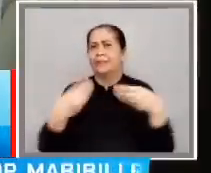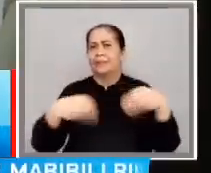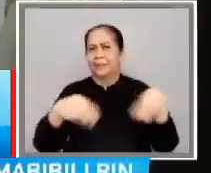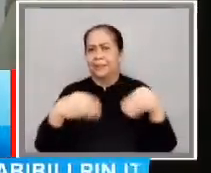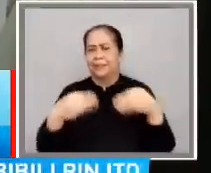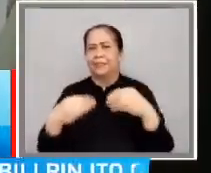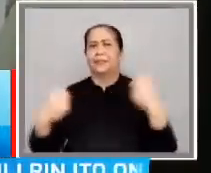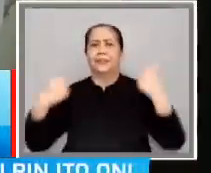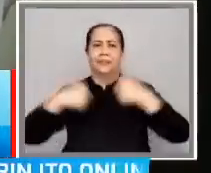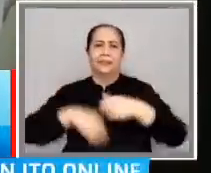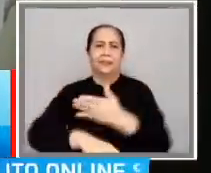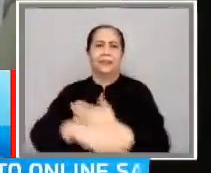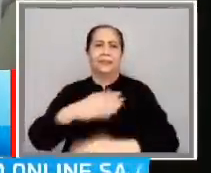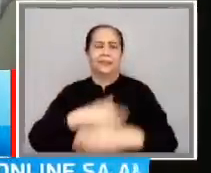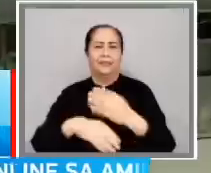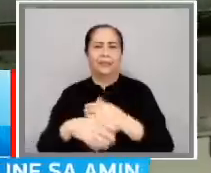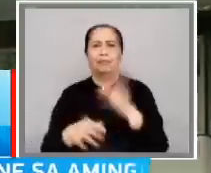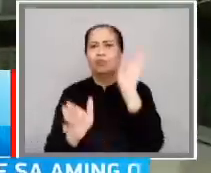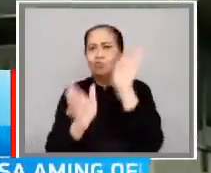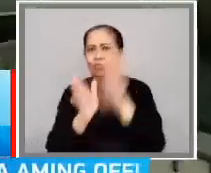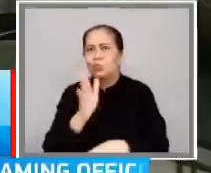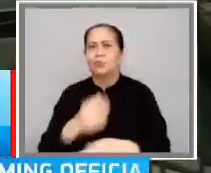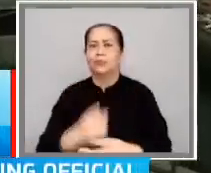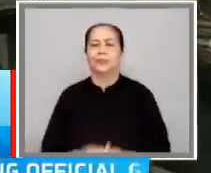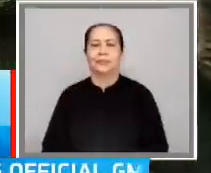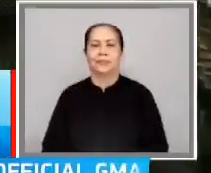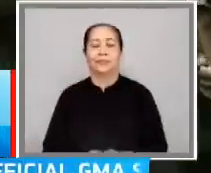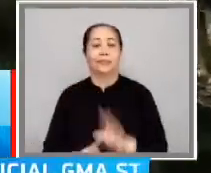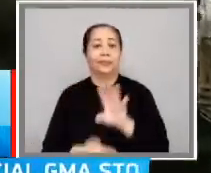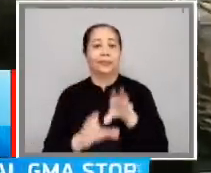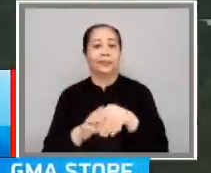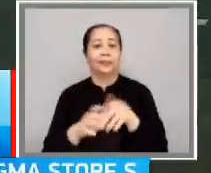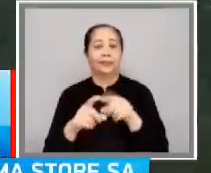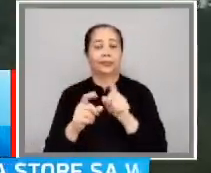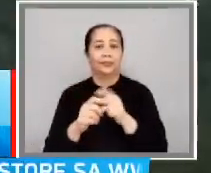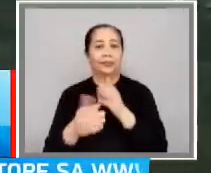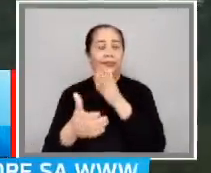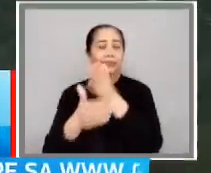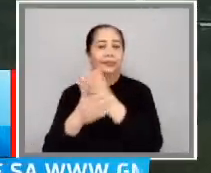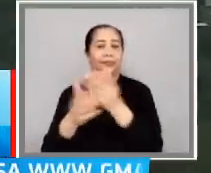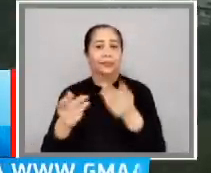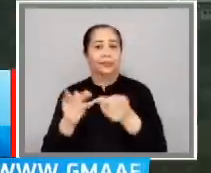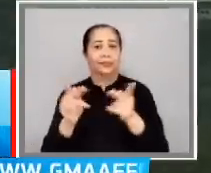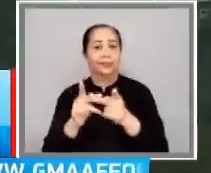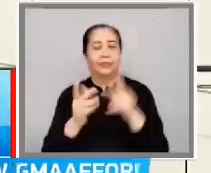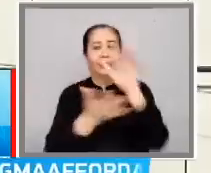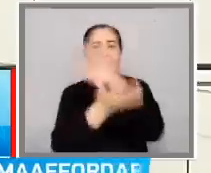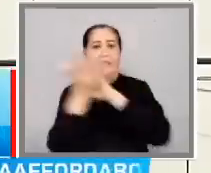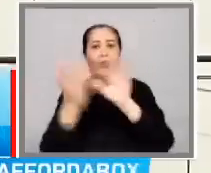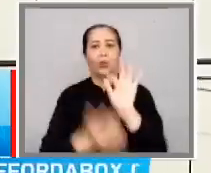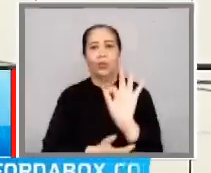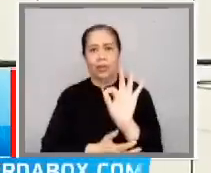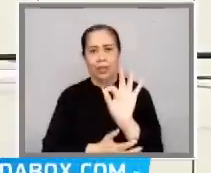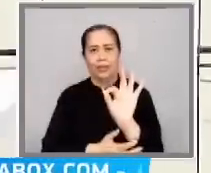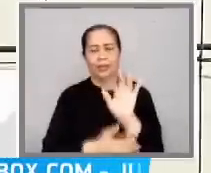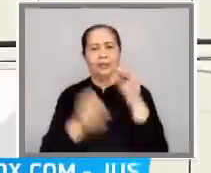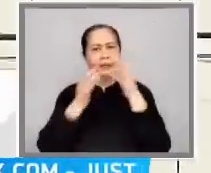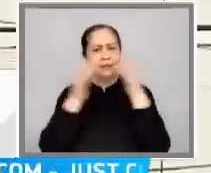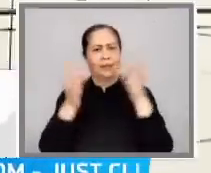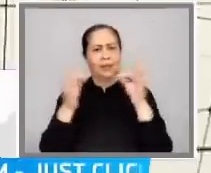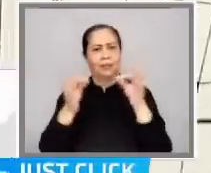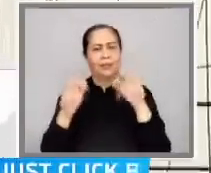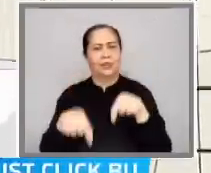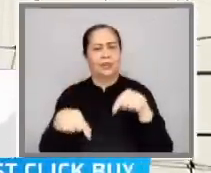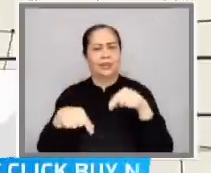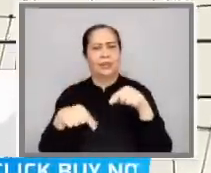jacket na mabibili sa murang halaga. Kabilang sa mga sinasadya sa Antipolo, ang Cloud 9. Isa rin nga sa pinupuntahan na dito sa